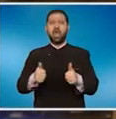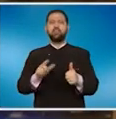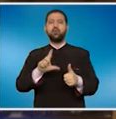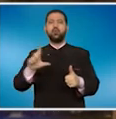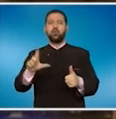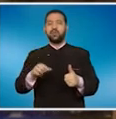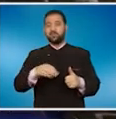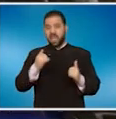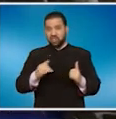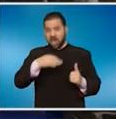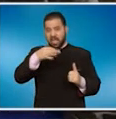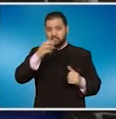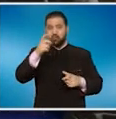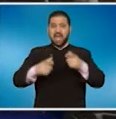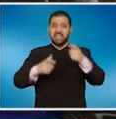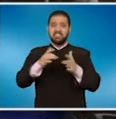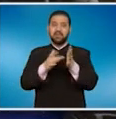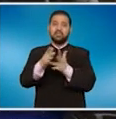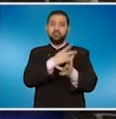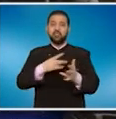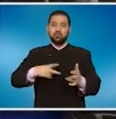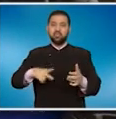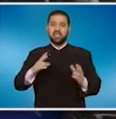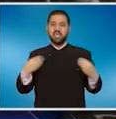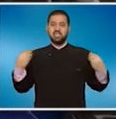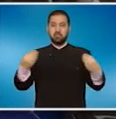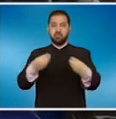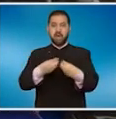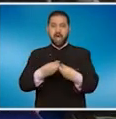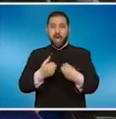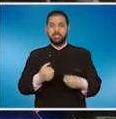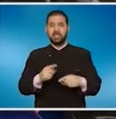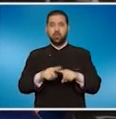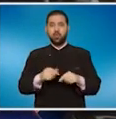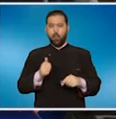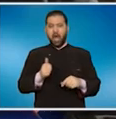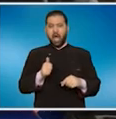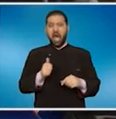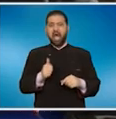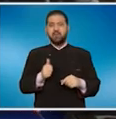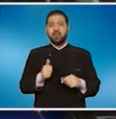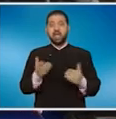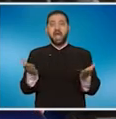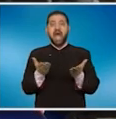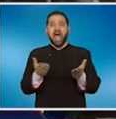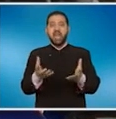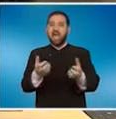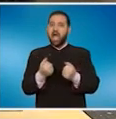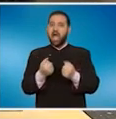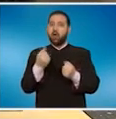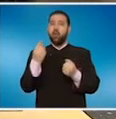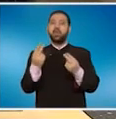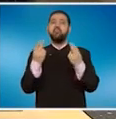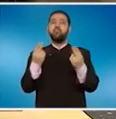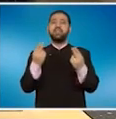se vorbește că este cumva, iată, înveșmântat, îmbrăcat cu niște arme, dar niște arme care au o